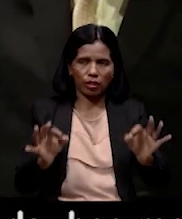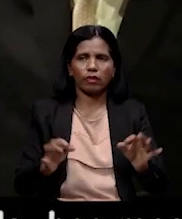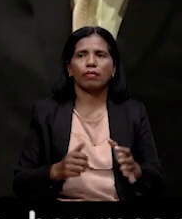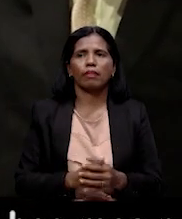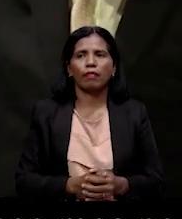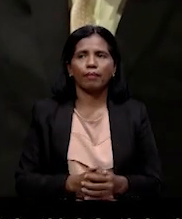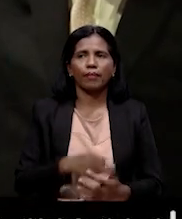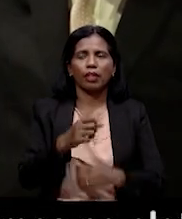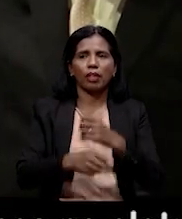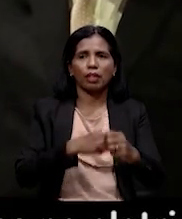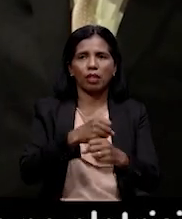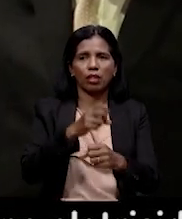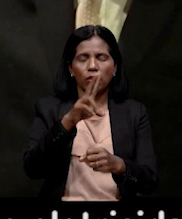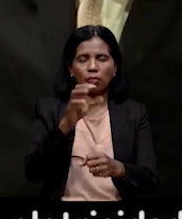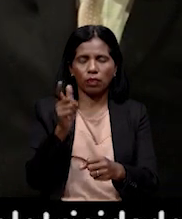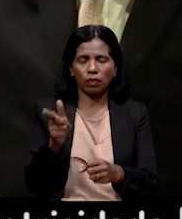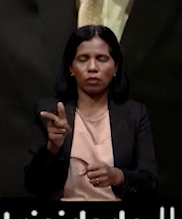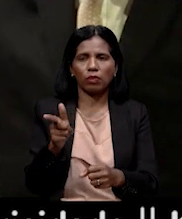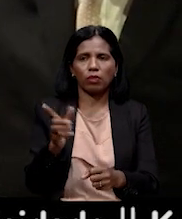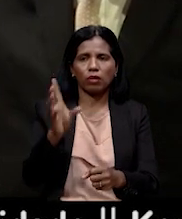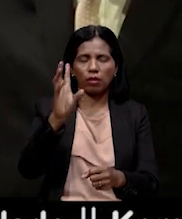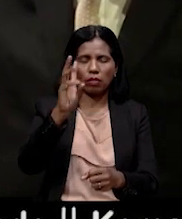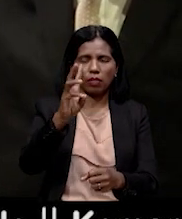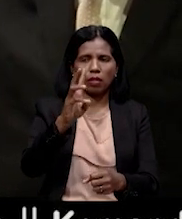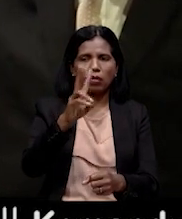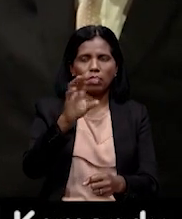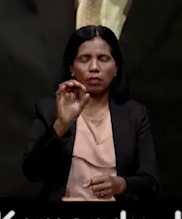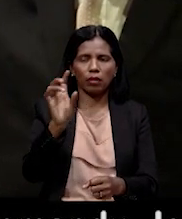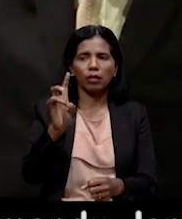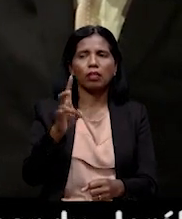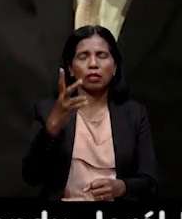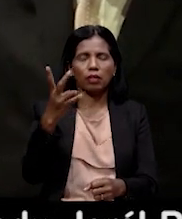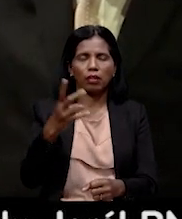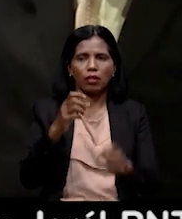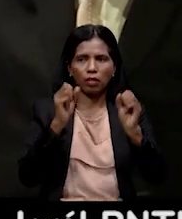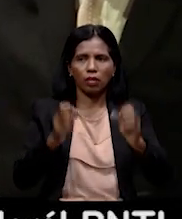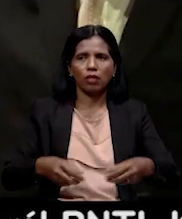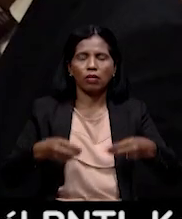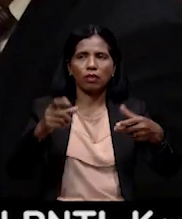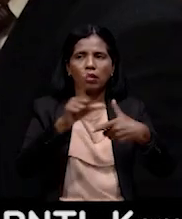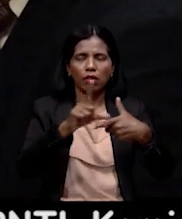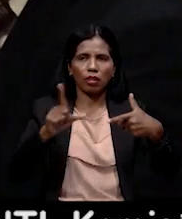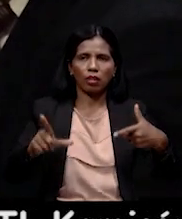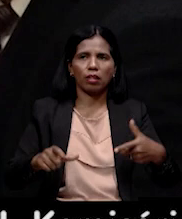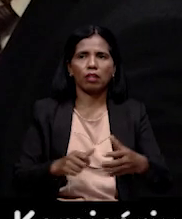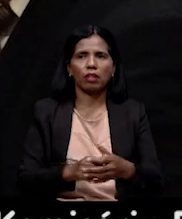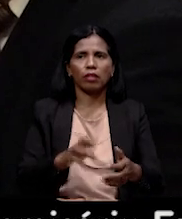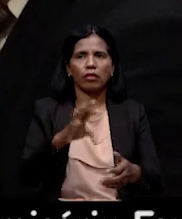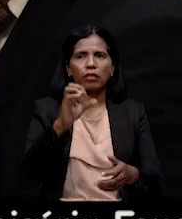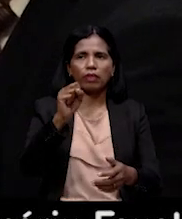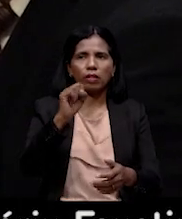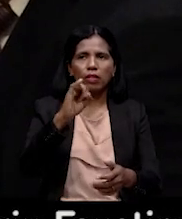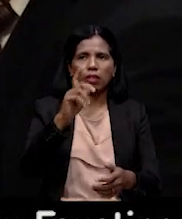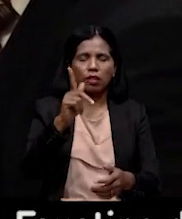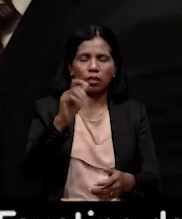tinan riung rua sanulur sing hitu, riung rua sanulur sing walu, kalbua di rasik mak intrega lideransa FFTL ba Francisco Geronimo, mai be tinang